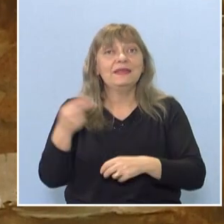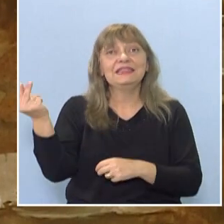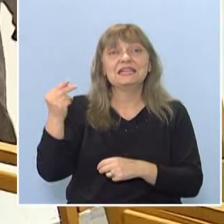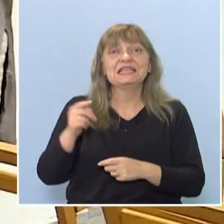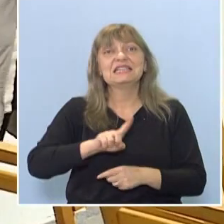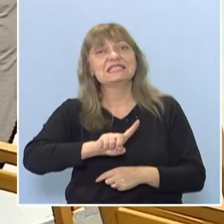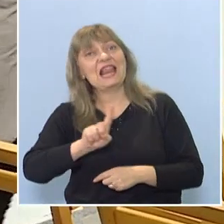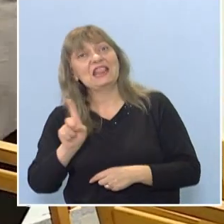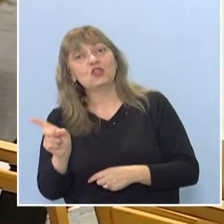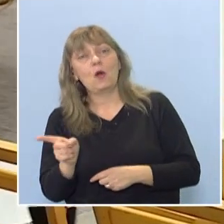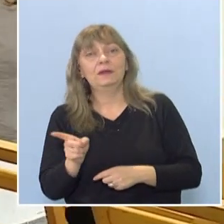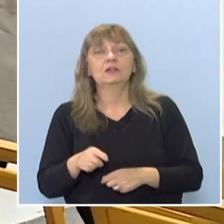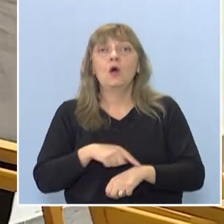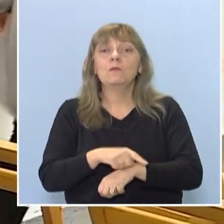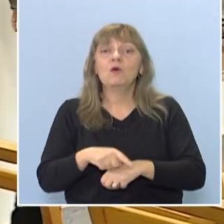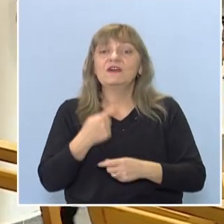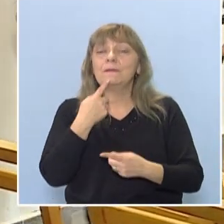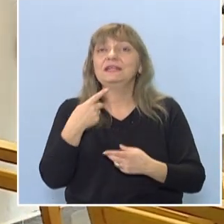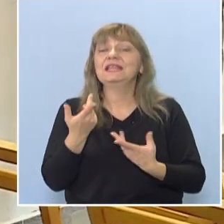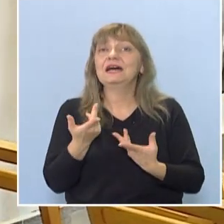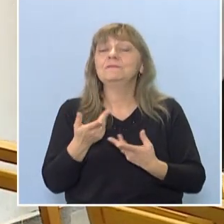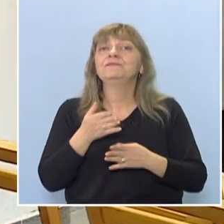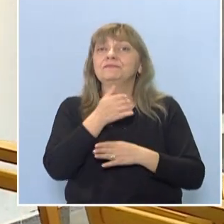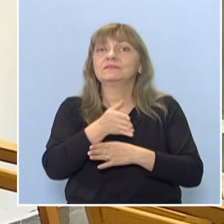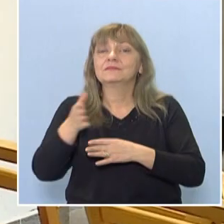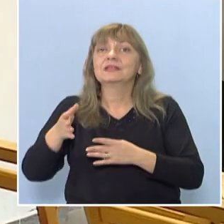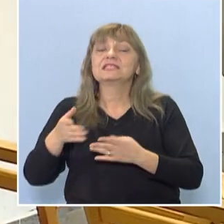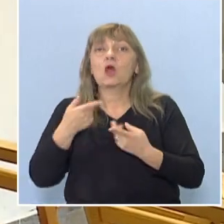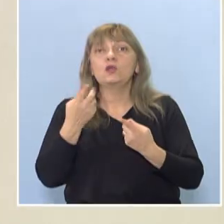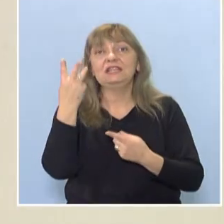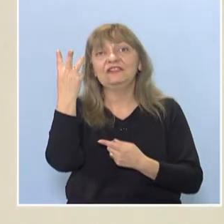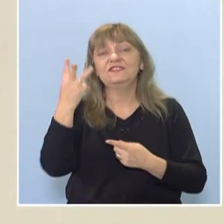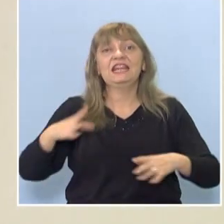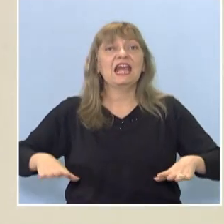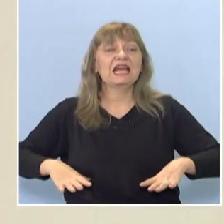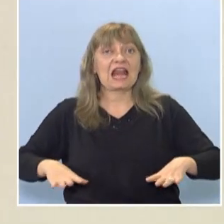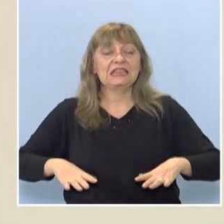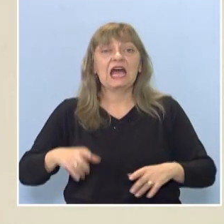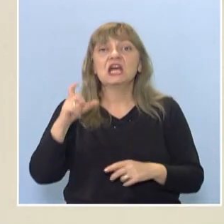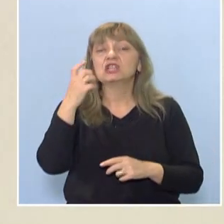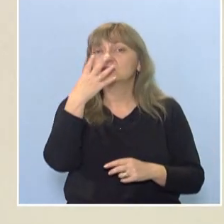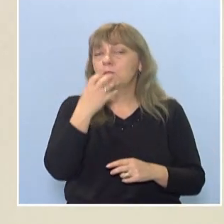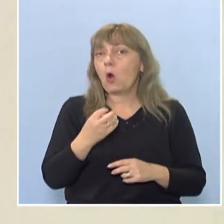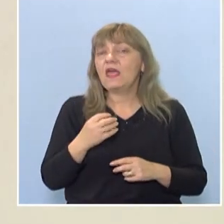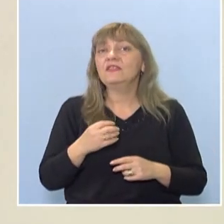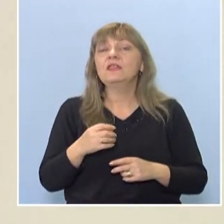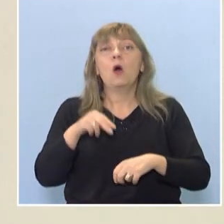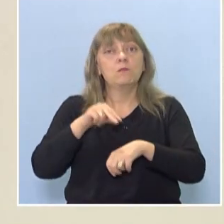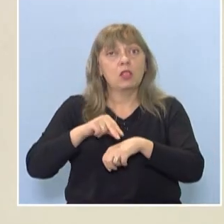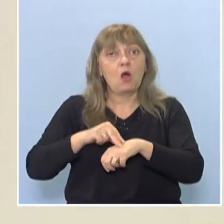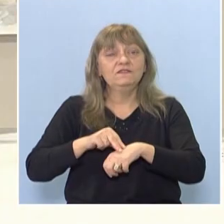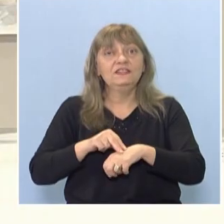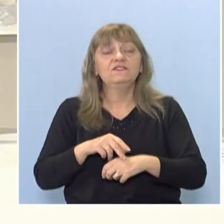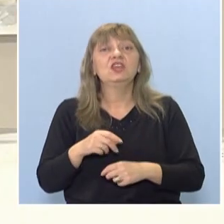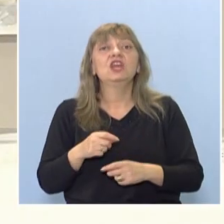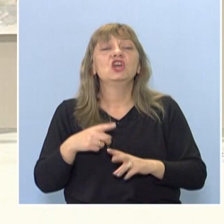най-красиво тогава. По време на пленера учениците са посетили три живописни града в западните Родопи – Смолян, Широка Лъка и Пловдив. Акцент в